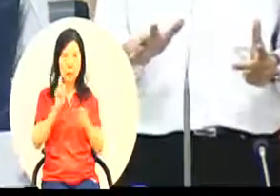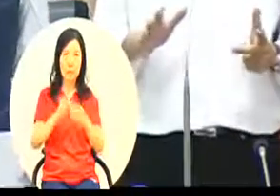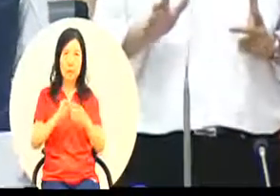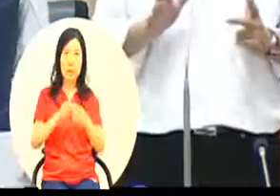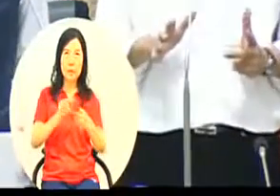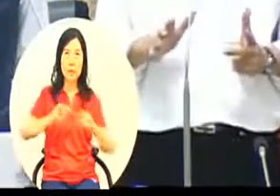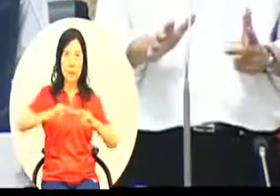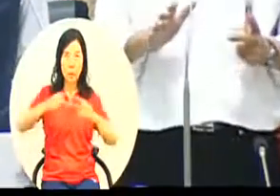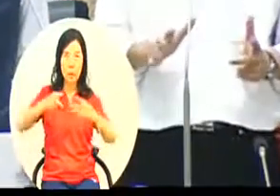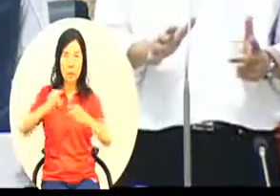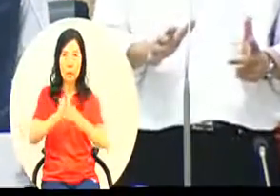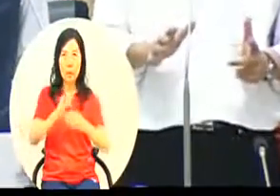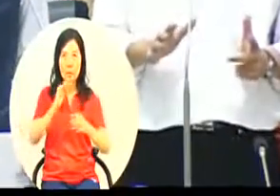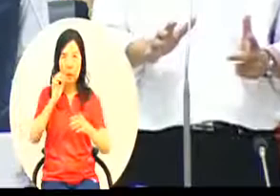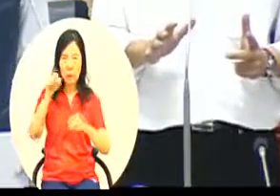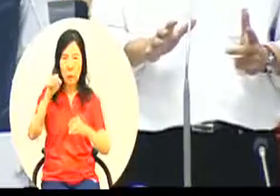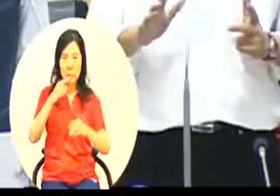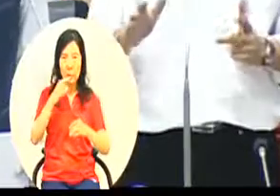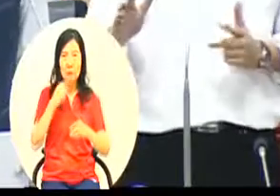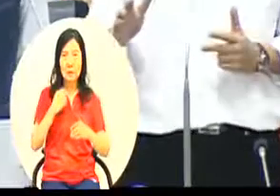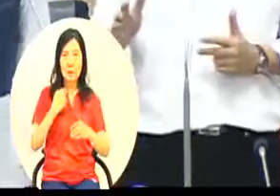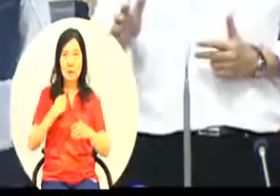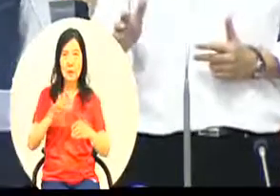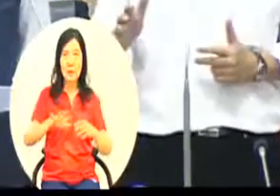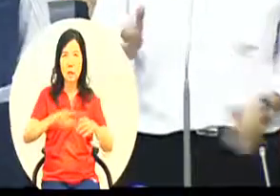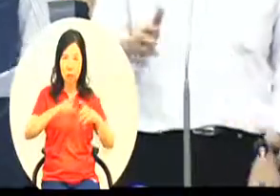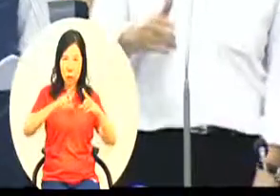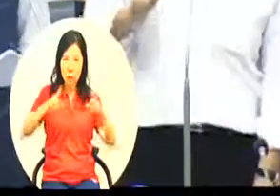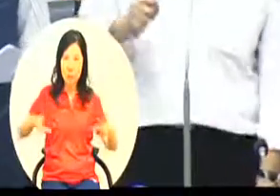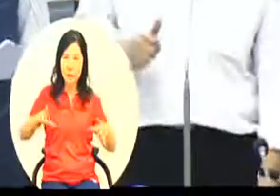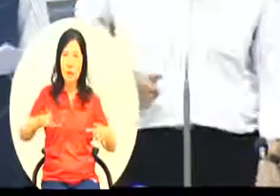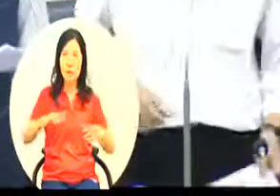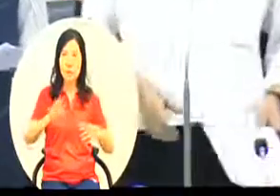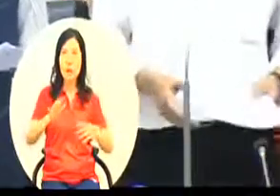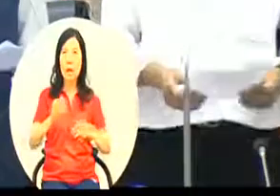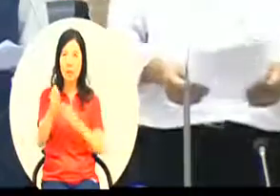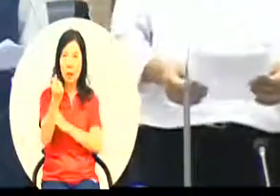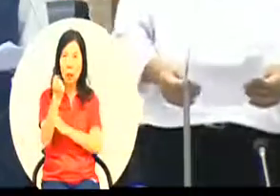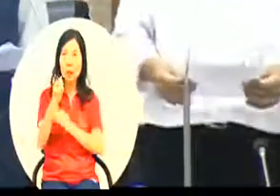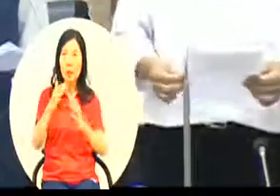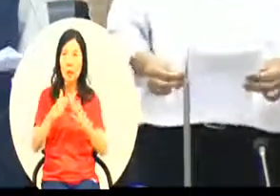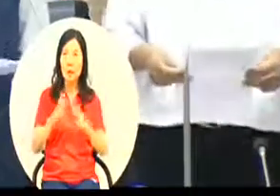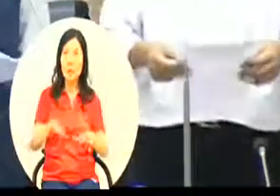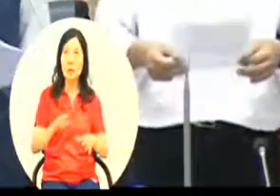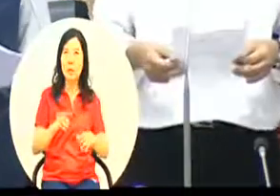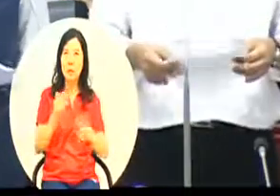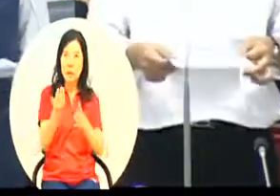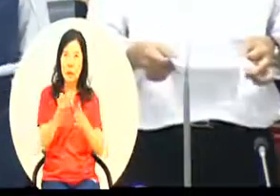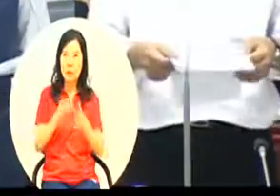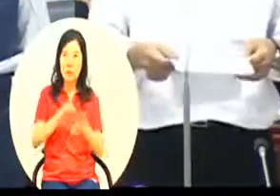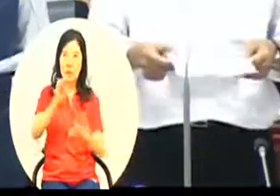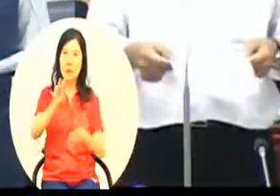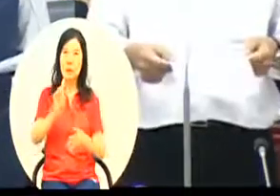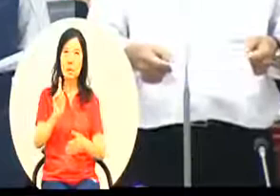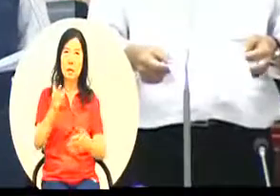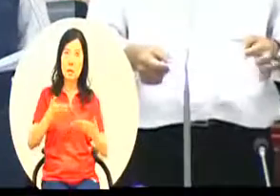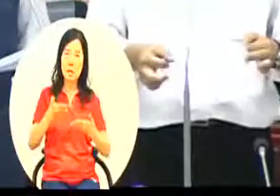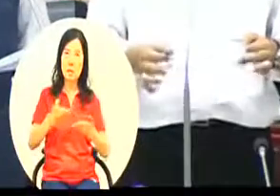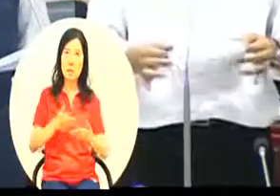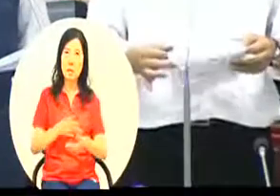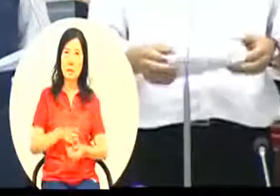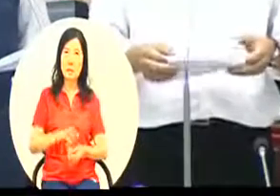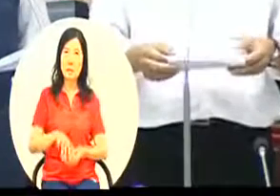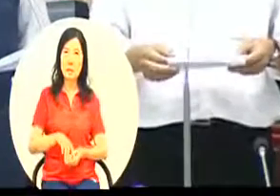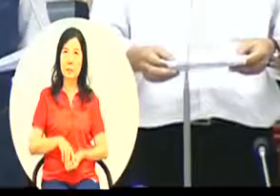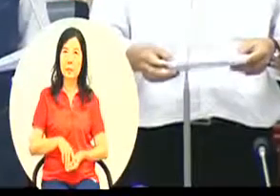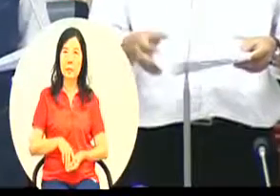改进当中。我必须承认，到目前为止还有很大一段路，我们必须要努力了哈。那我就先就刚才议员所提到的，这